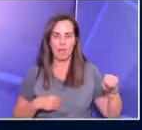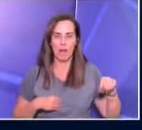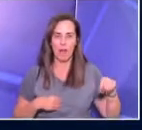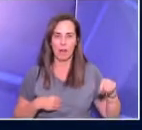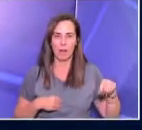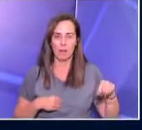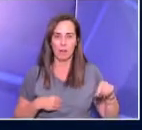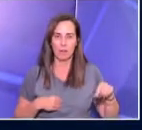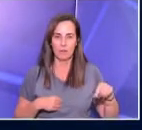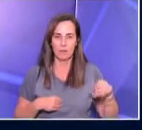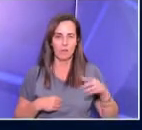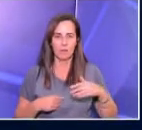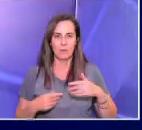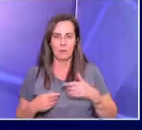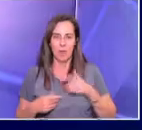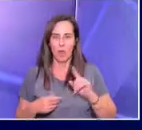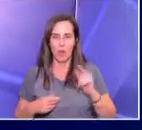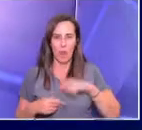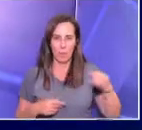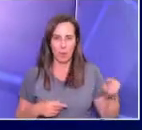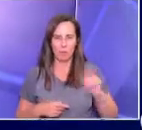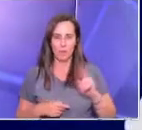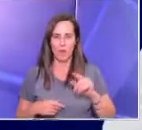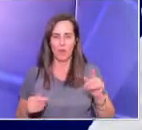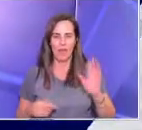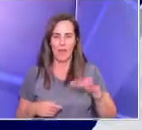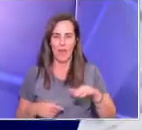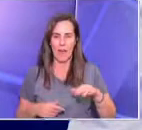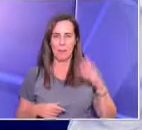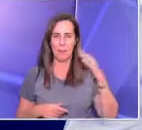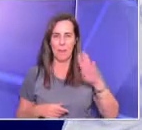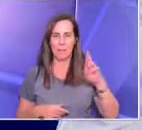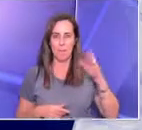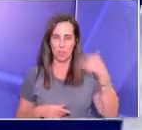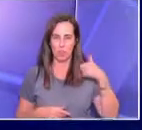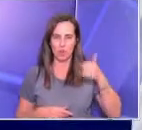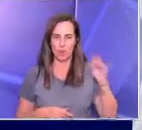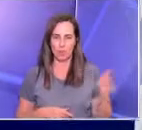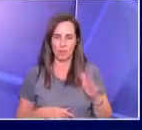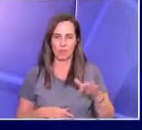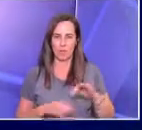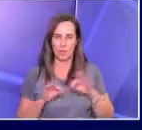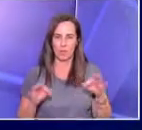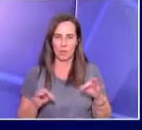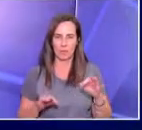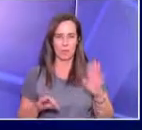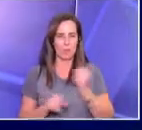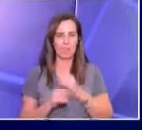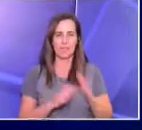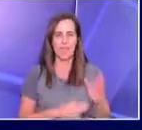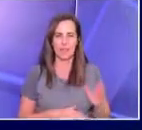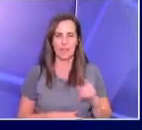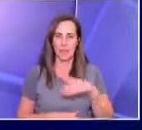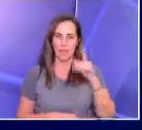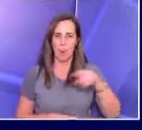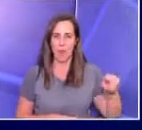הבא? בבקשה, אין סכנה שהוא יגיע. תאמין לי, לא לפוליגרף ולא לאימות. גם לצבי בר בזמנו שהייתי ראש אופוזיציה, שהוא התחיל גם לבלבל, אמרתי לו, צבי, בוא נעשה סדר בעניין.